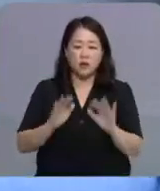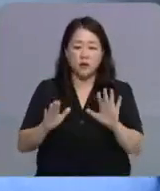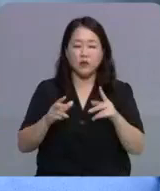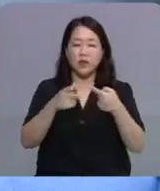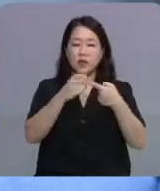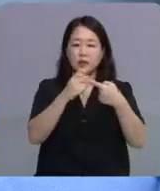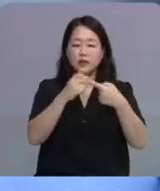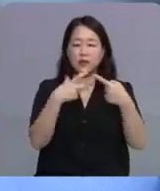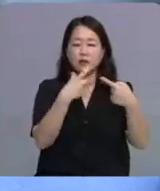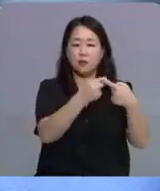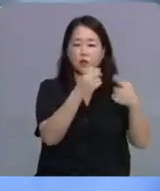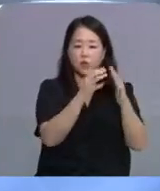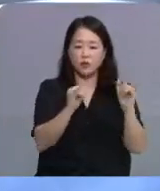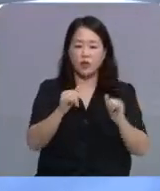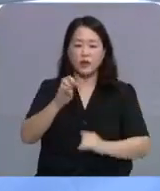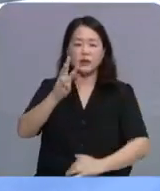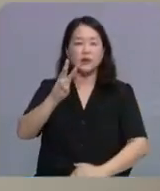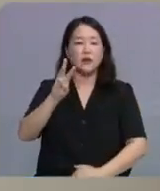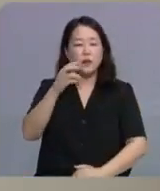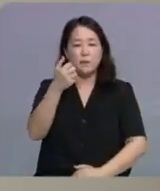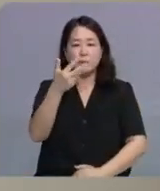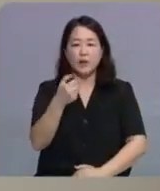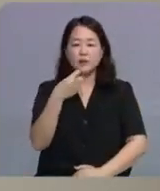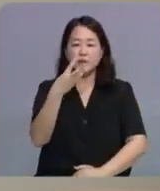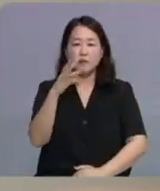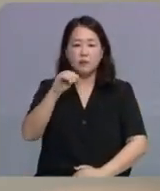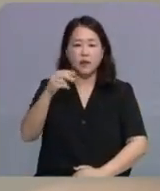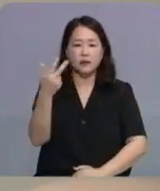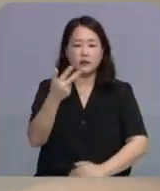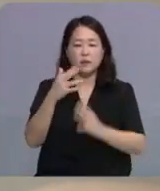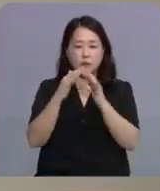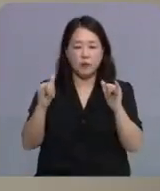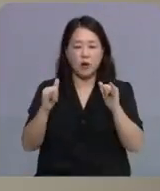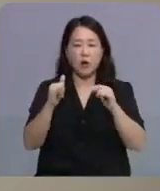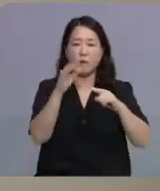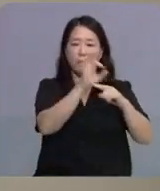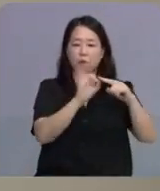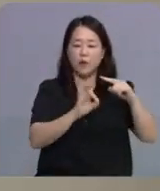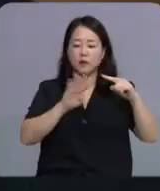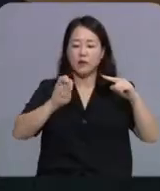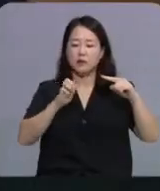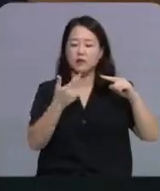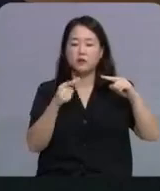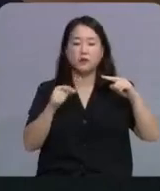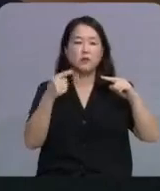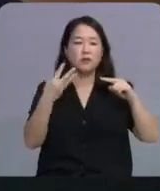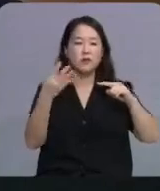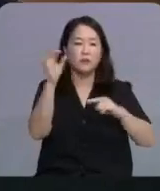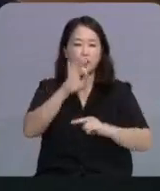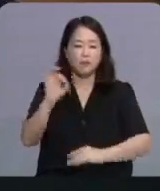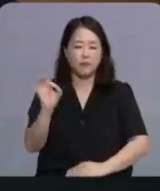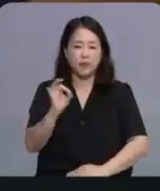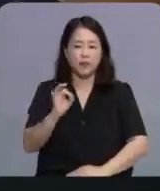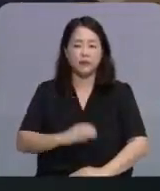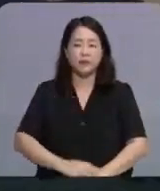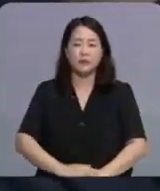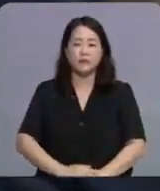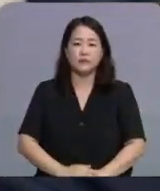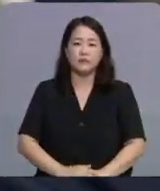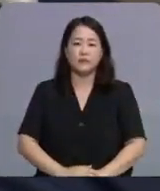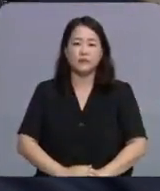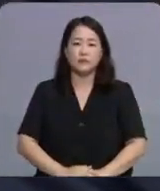자는 8 13만 7천여 명으로 접종 율은 46.4% 입니다 kbs 뉴스 50